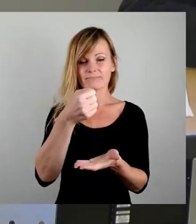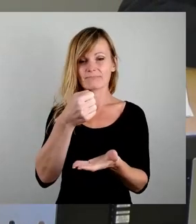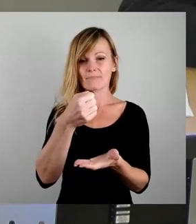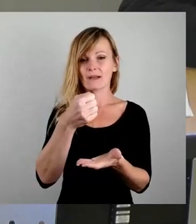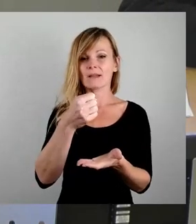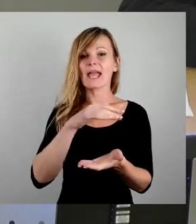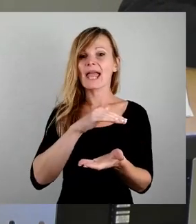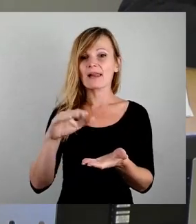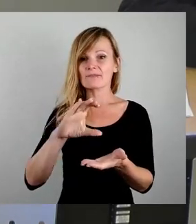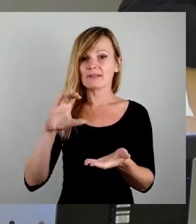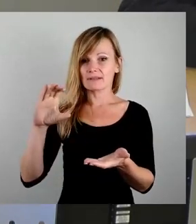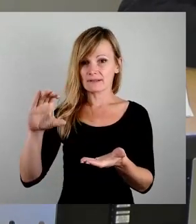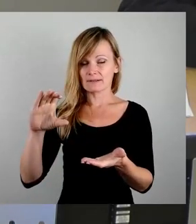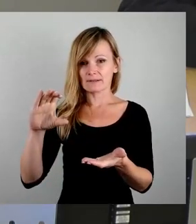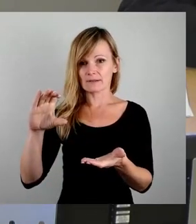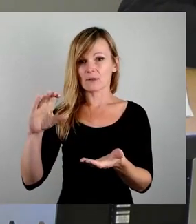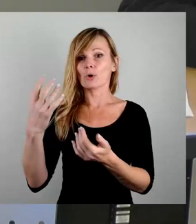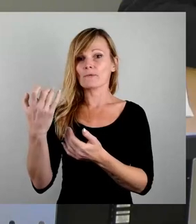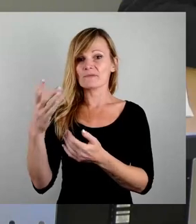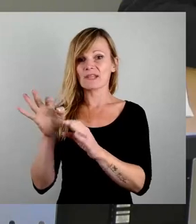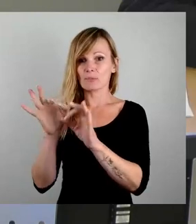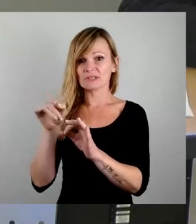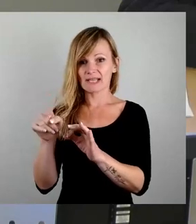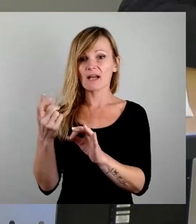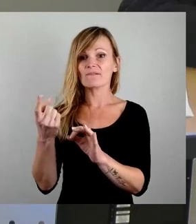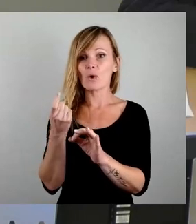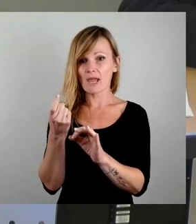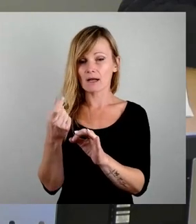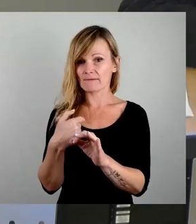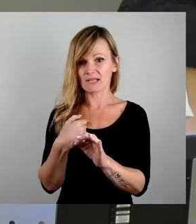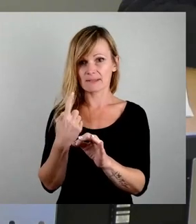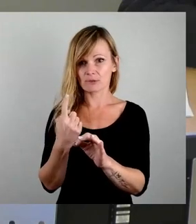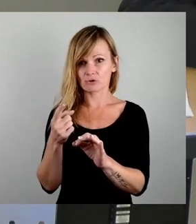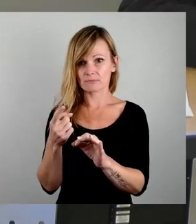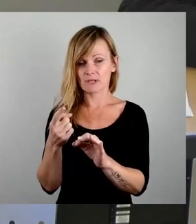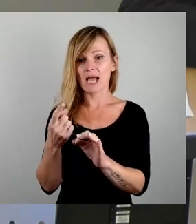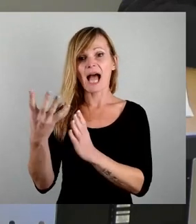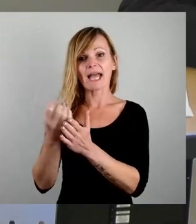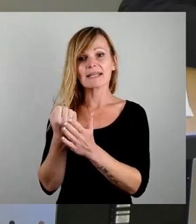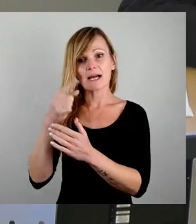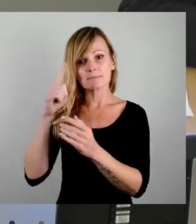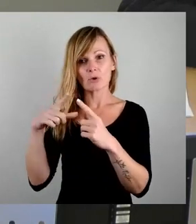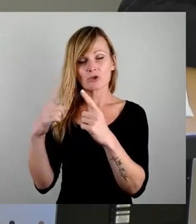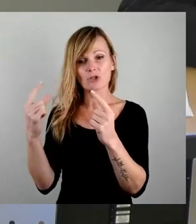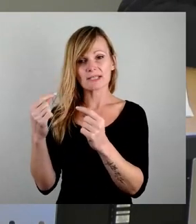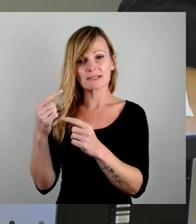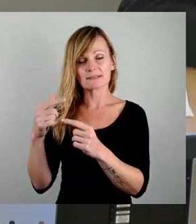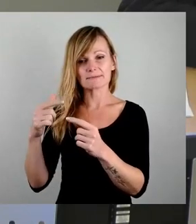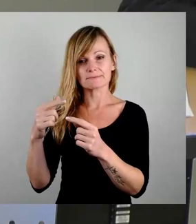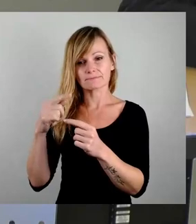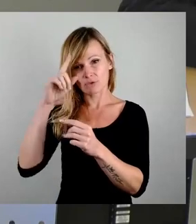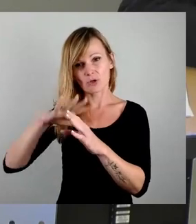mehr durch uns bestimmt. 50% kommen aus den Einnahmen durch das Deutschlandticket, kommen aus den Einnahmen über das